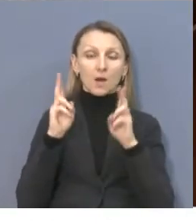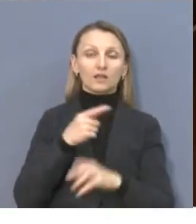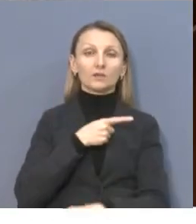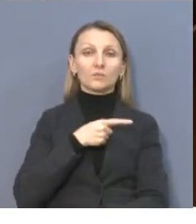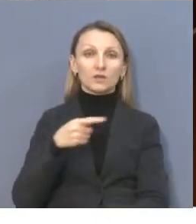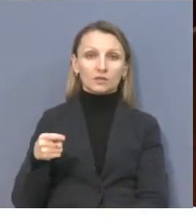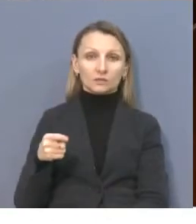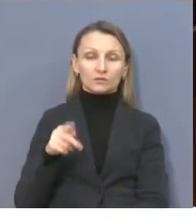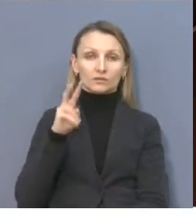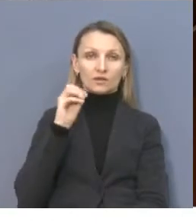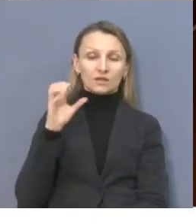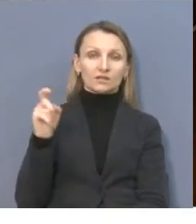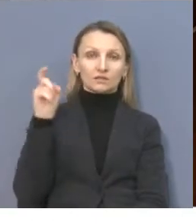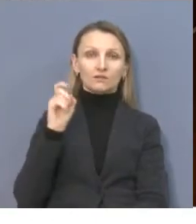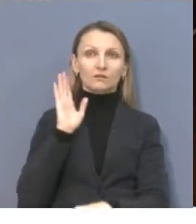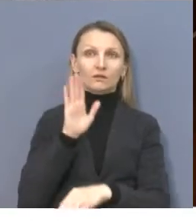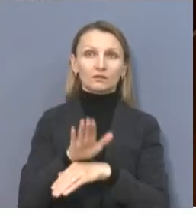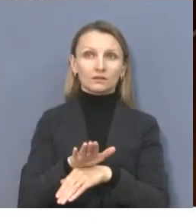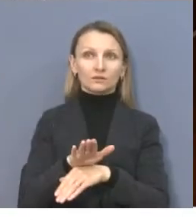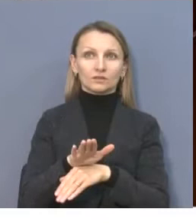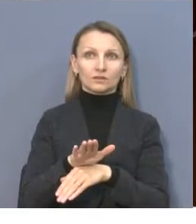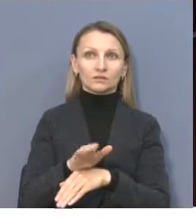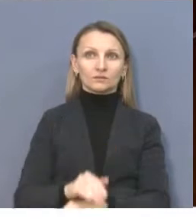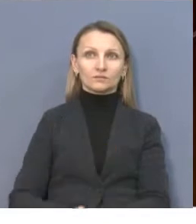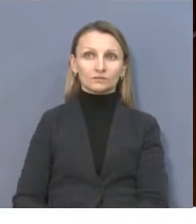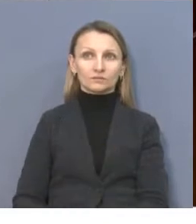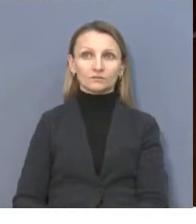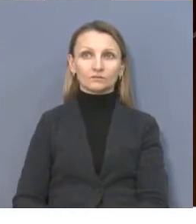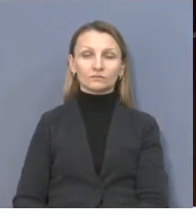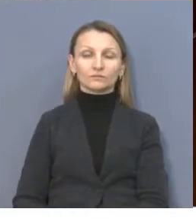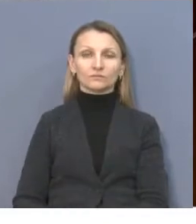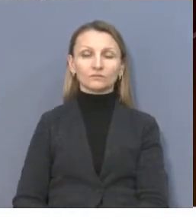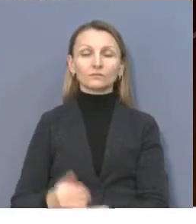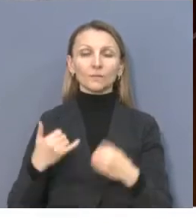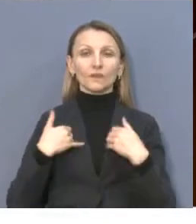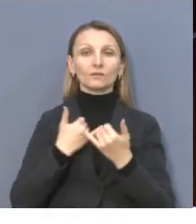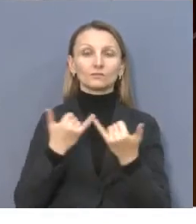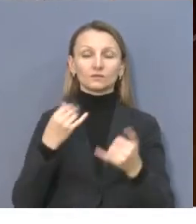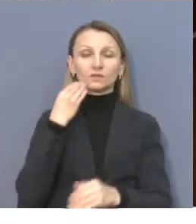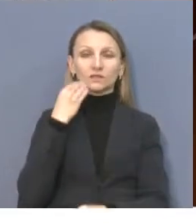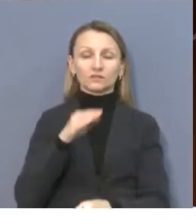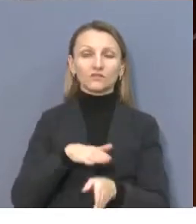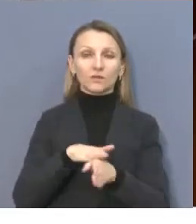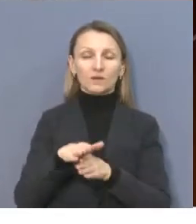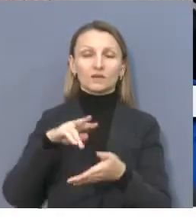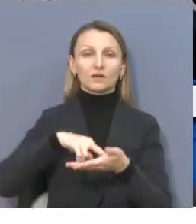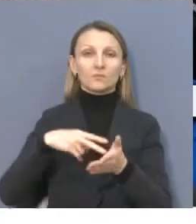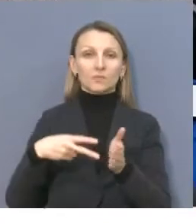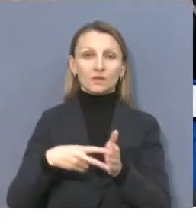учреждением рисуем хозяйства получать или коллег сидят и качественного выполнения плана